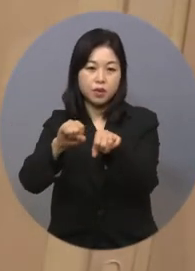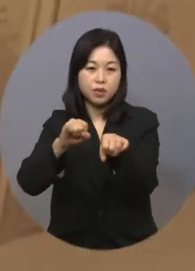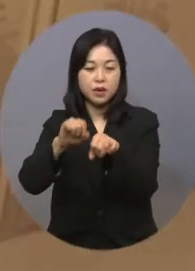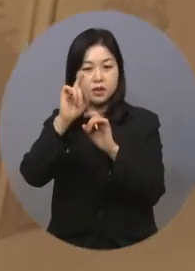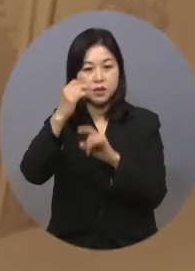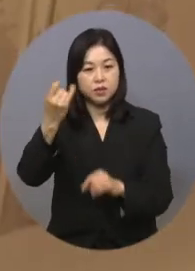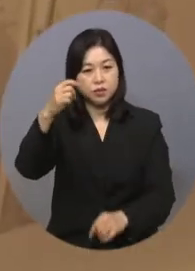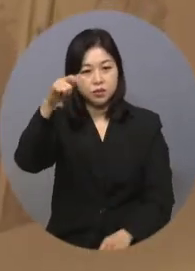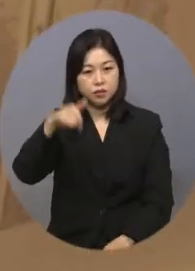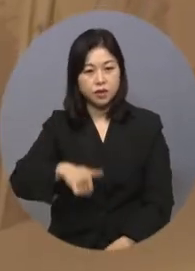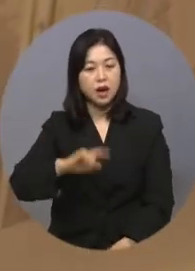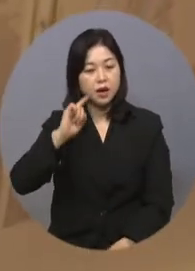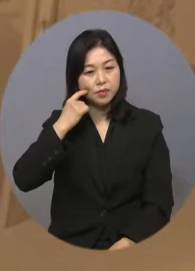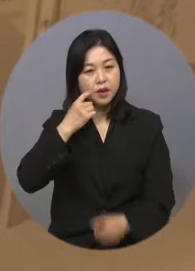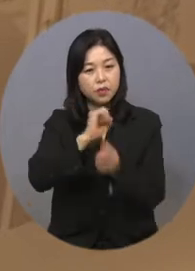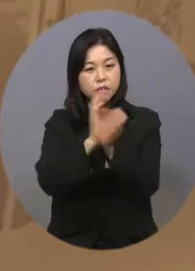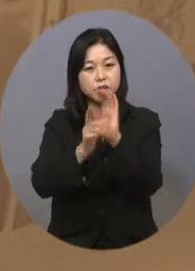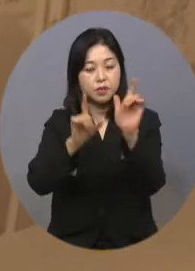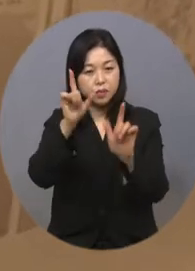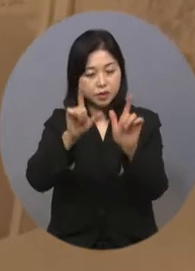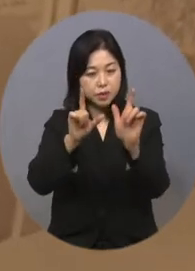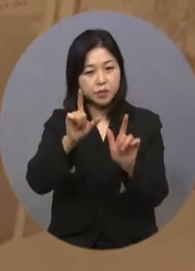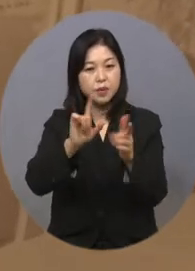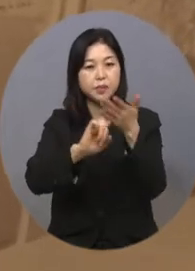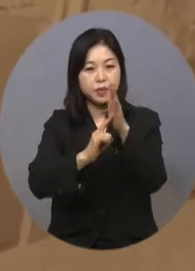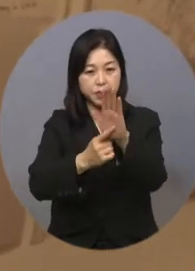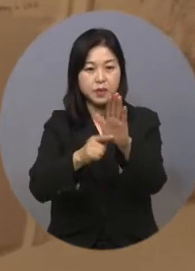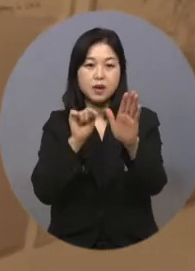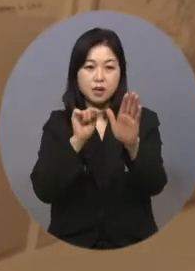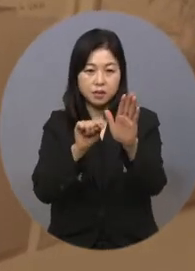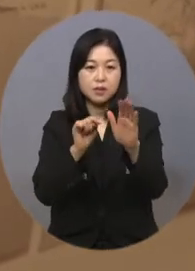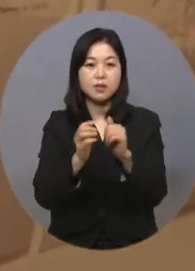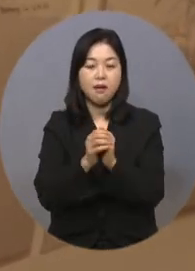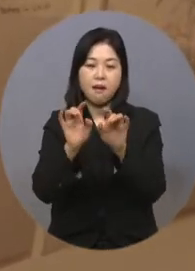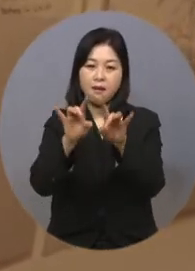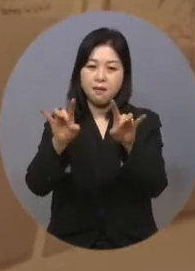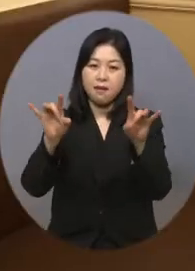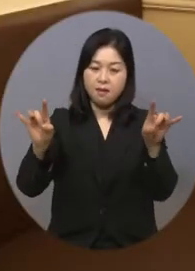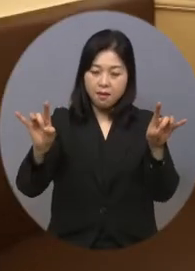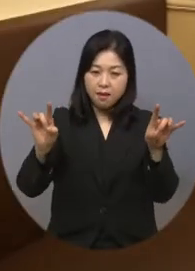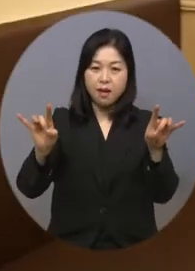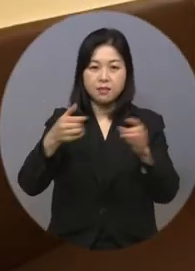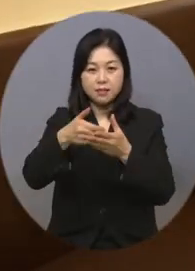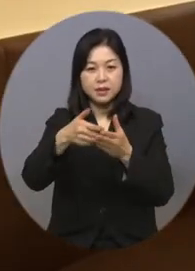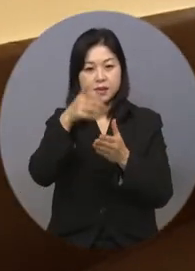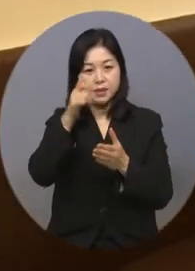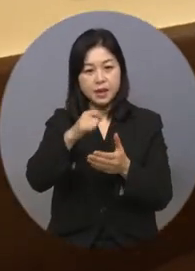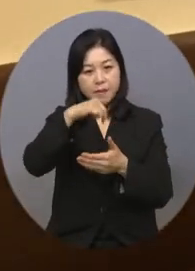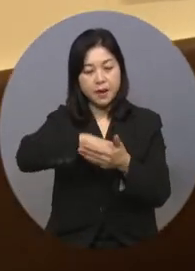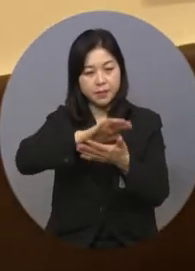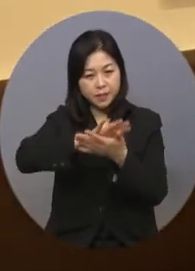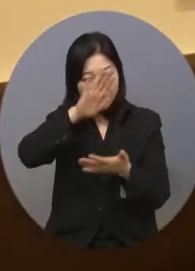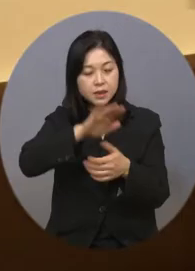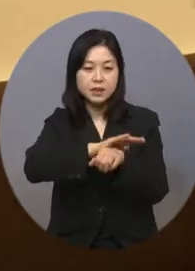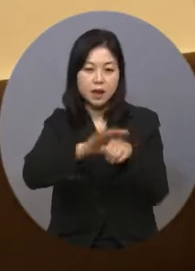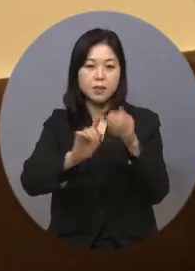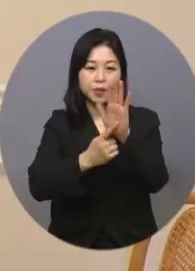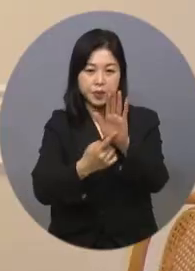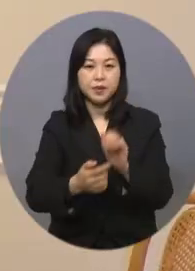작가의 아름다운 꽃의 모습을 표현한 작품은 한 점 한 점마다 작가의 열정이 고스란히 담겨